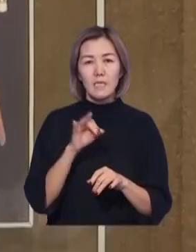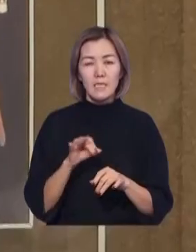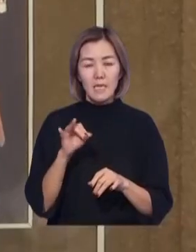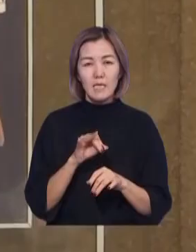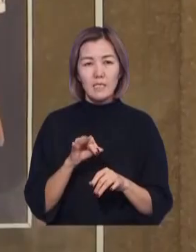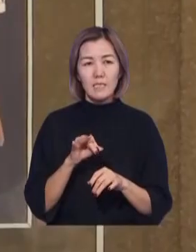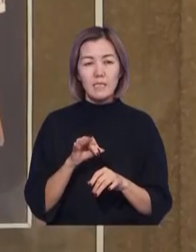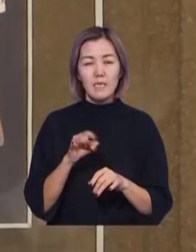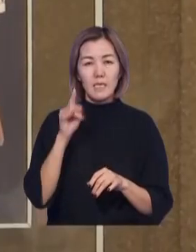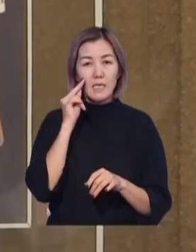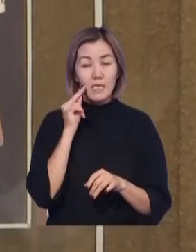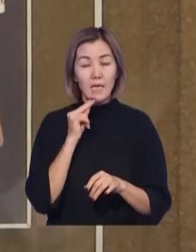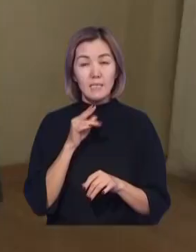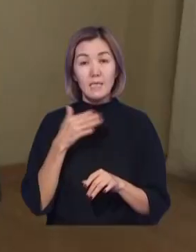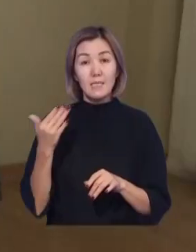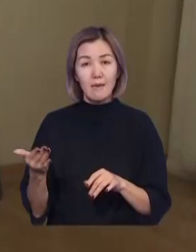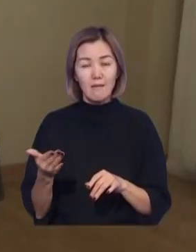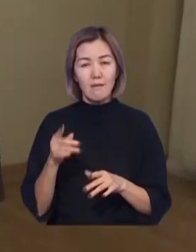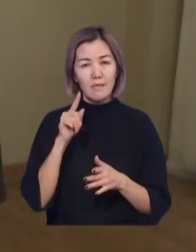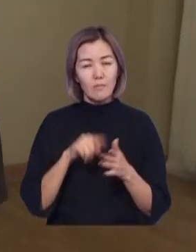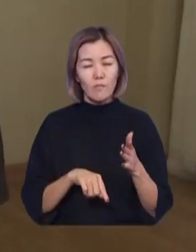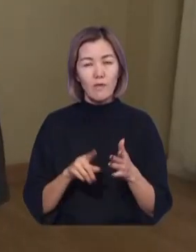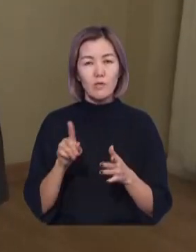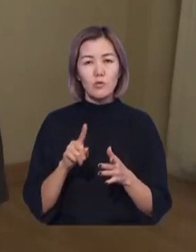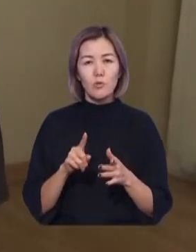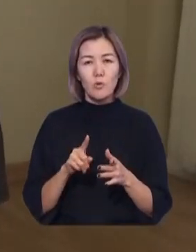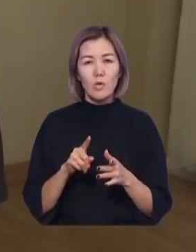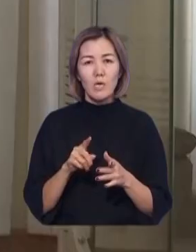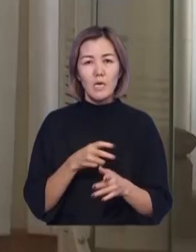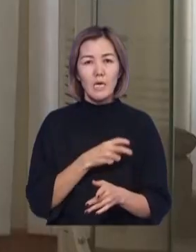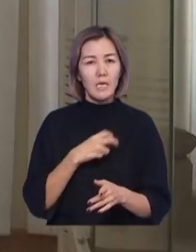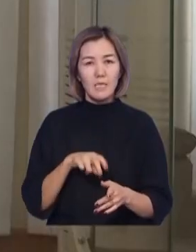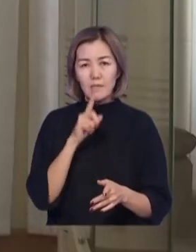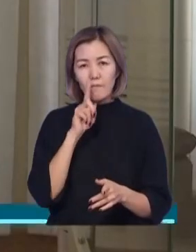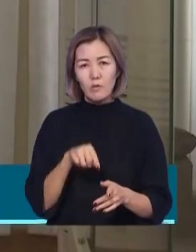китайской стороны Однако специалисты уверены что подобных рисков